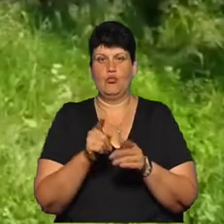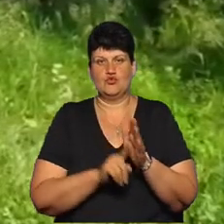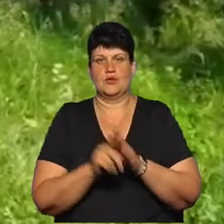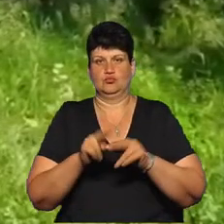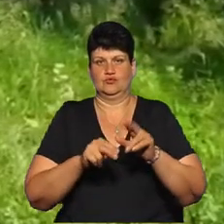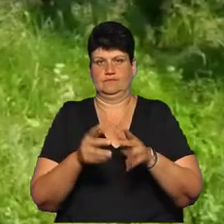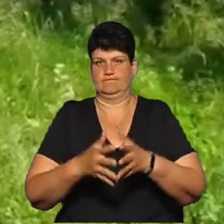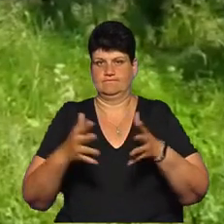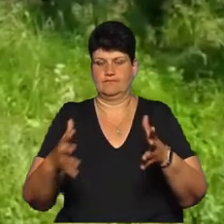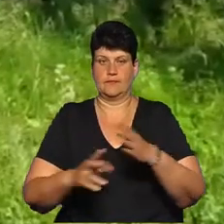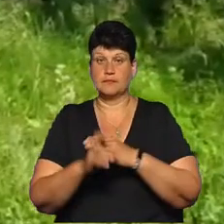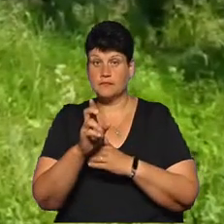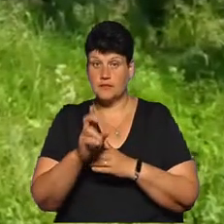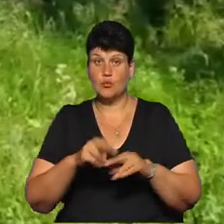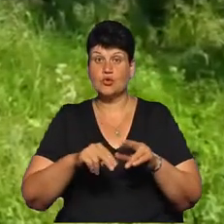яке розпочалося тут,